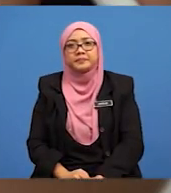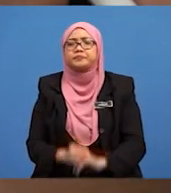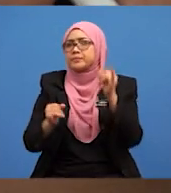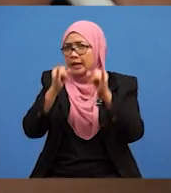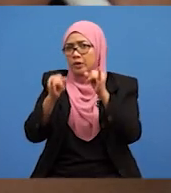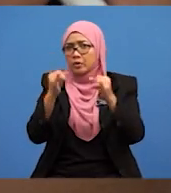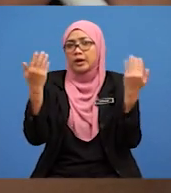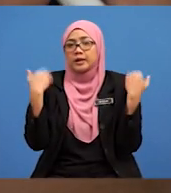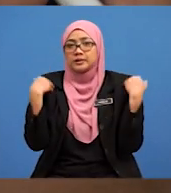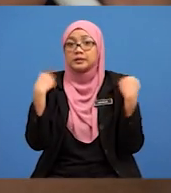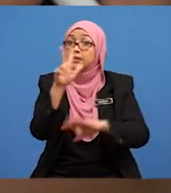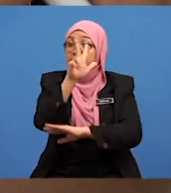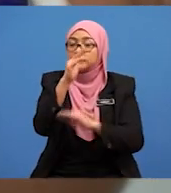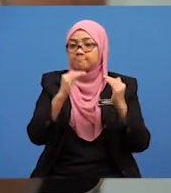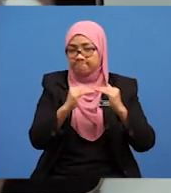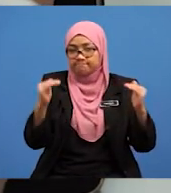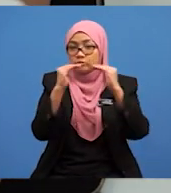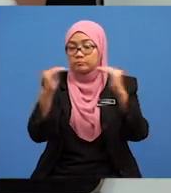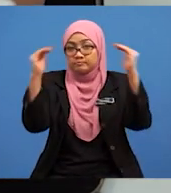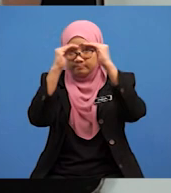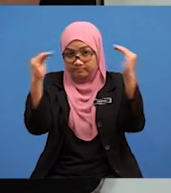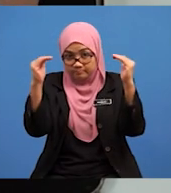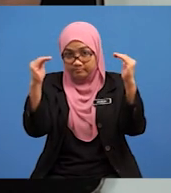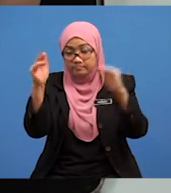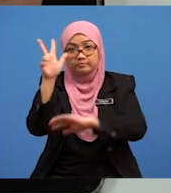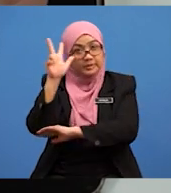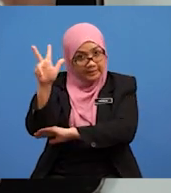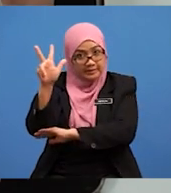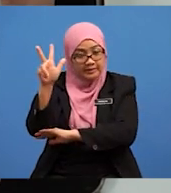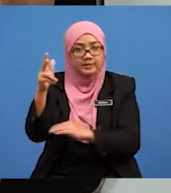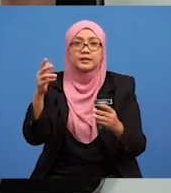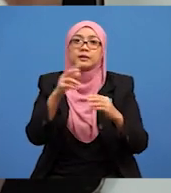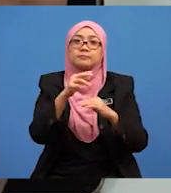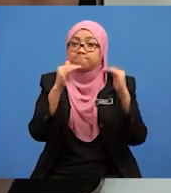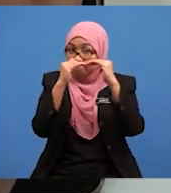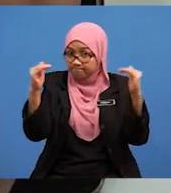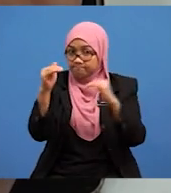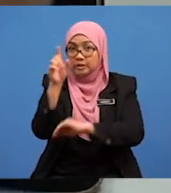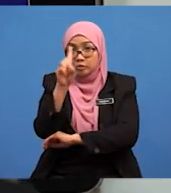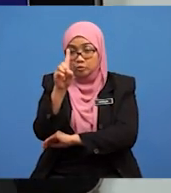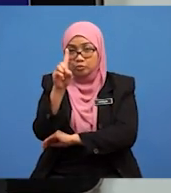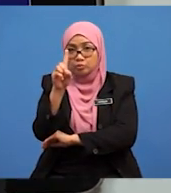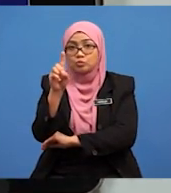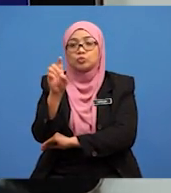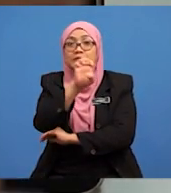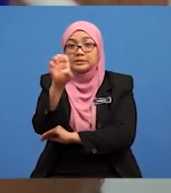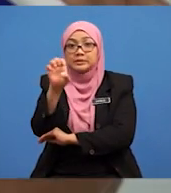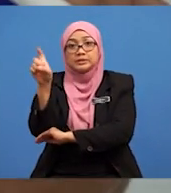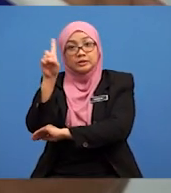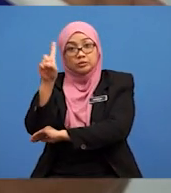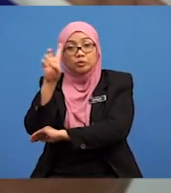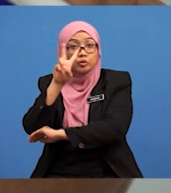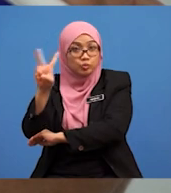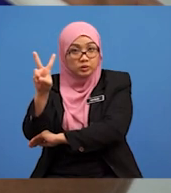Jika dia mempunyai 3 petala, bilangan elektron di petala pertama adalah 2, bilangan elektron di petala kedua